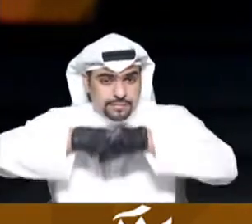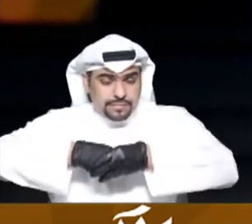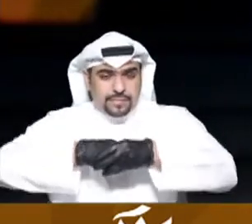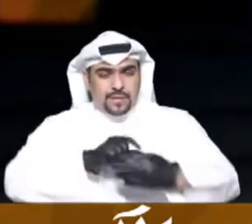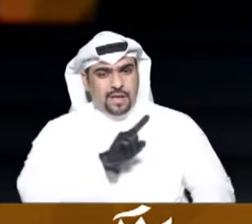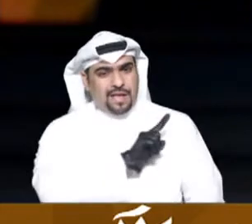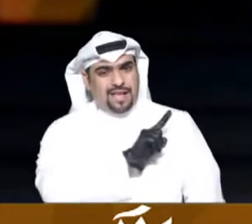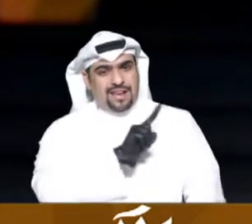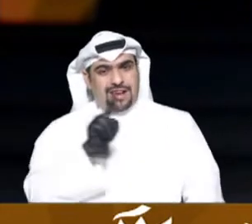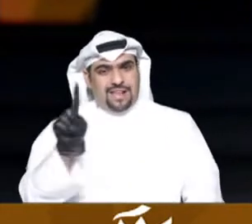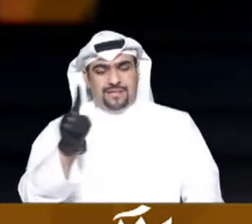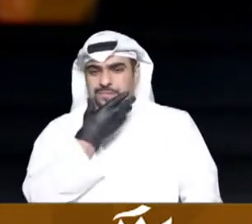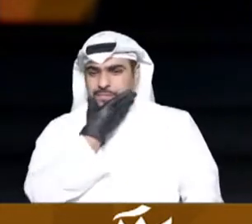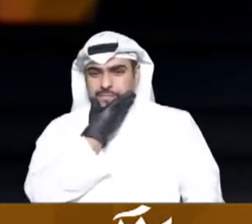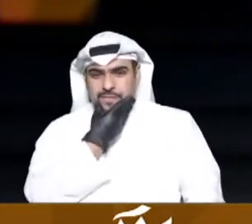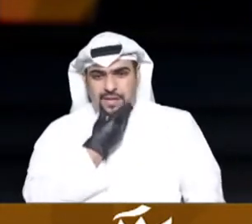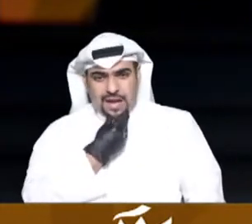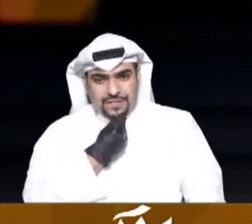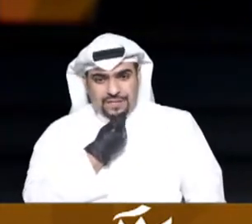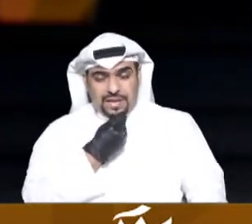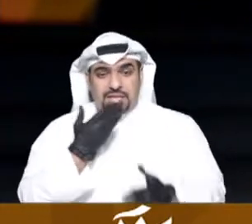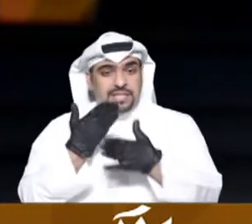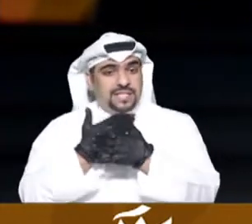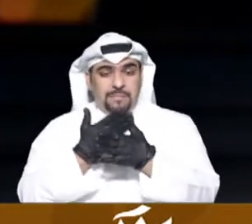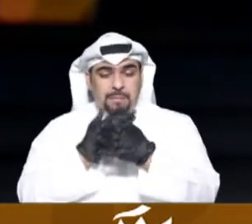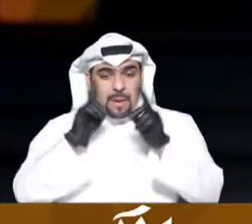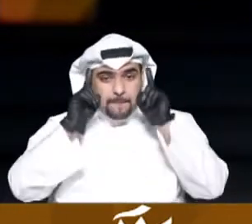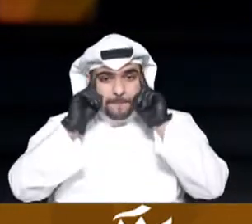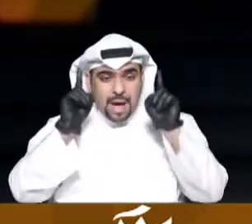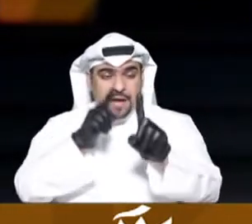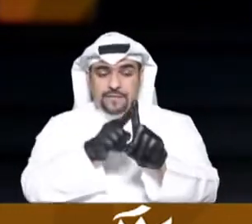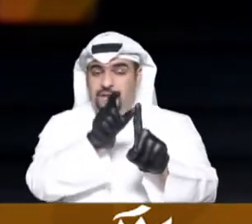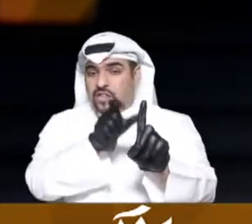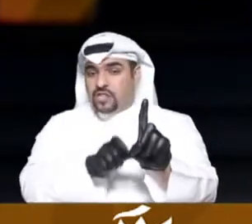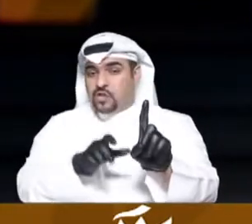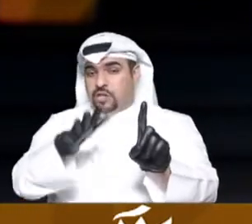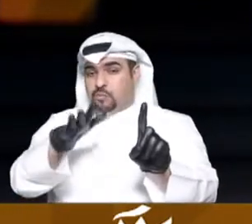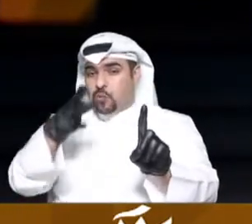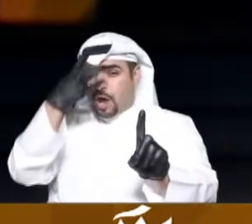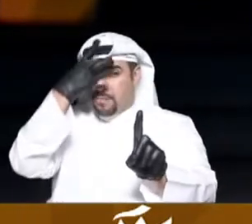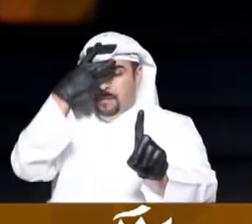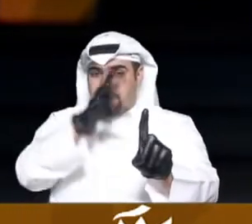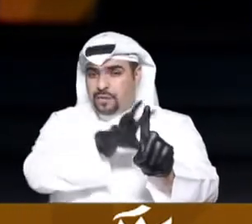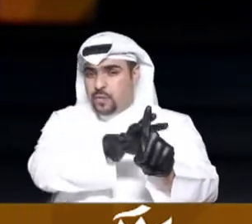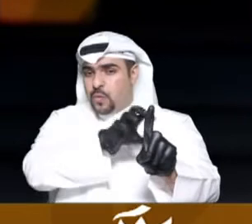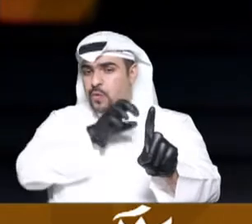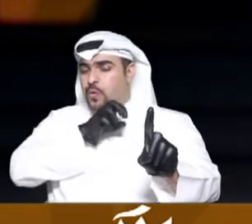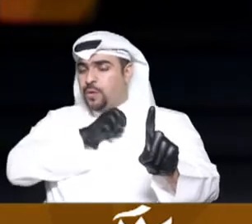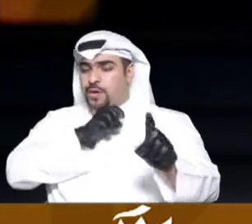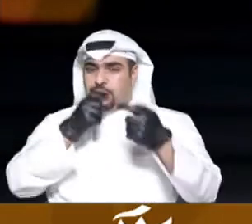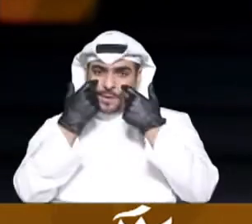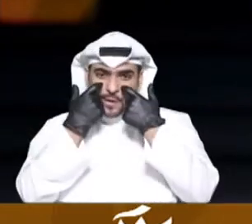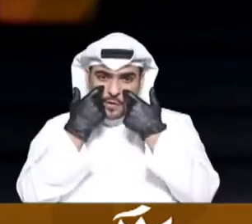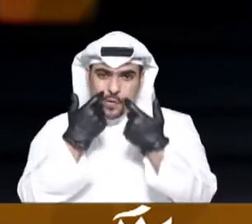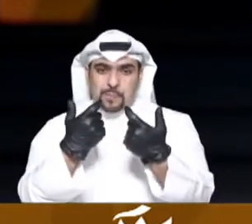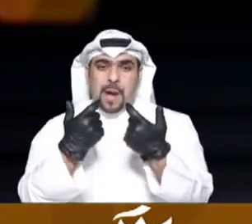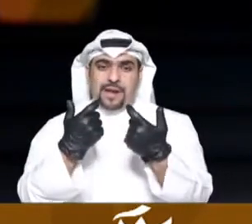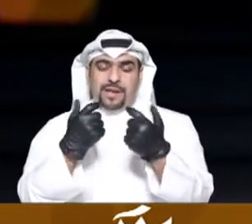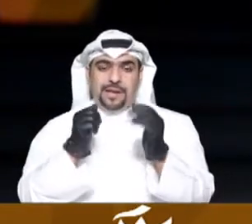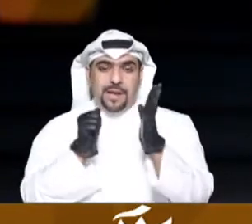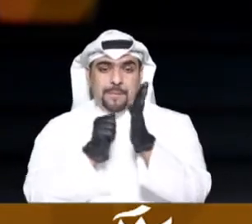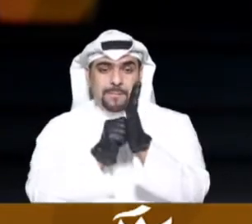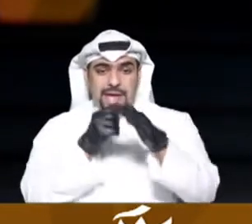اللي احنا يعني ربما تنقل الفيروس من شخص الى اخر، يعني ولمصلحتهم يعني خاصه في الحجر المنزلي